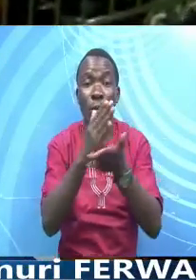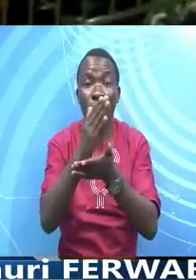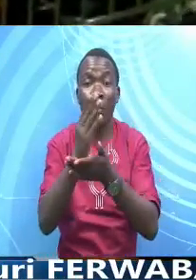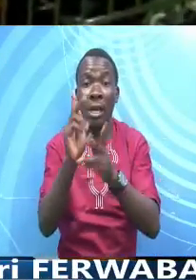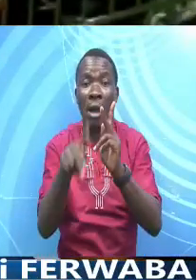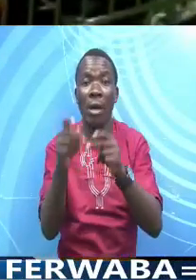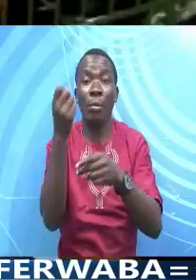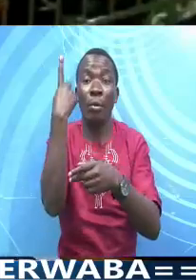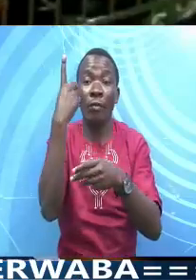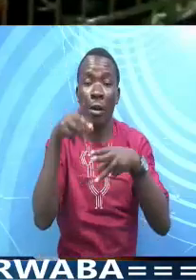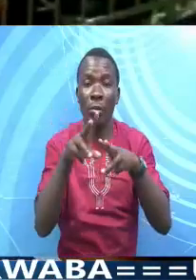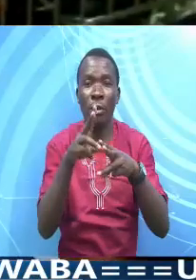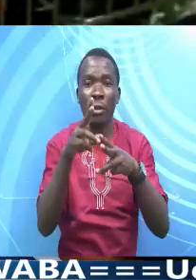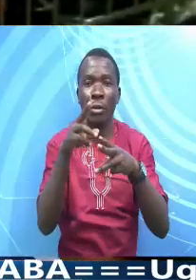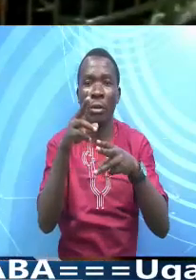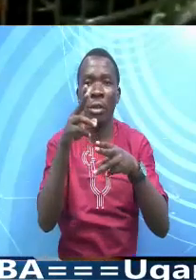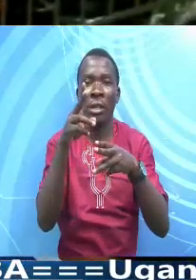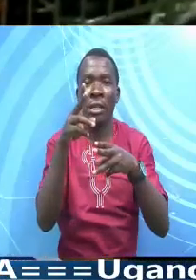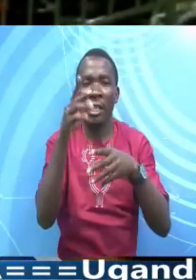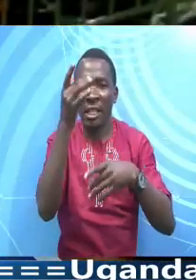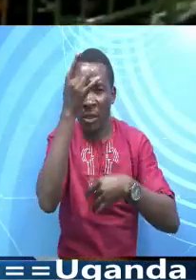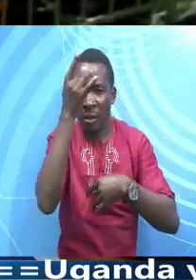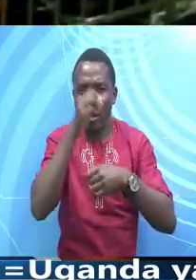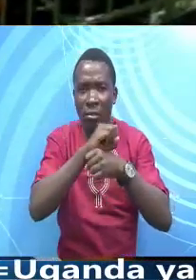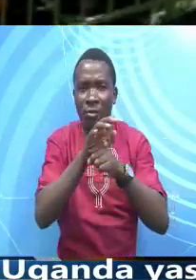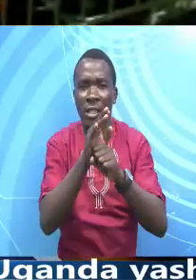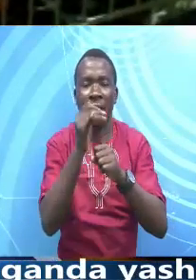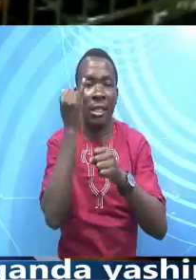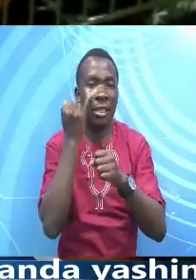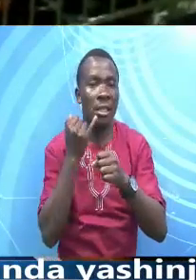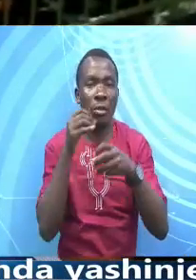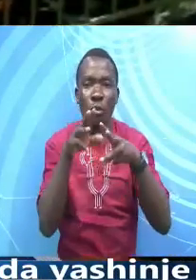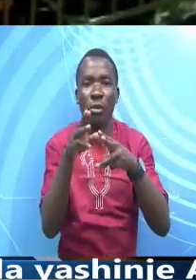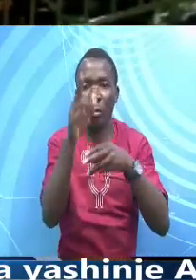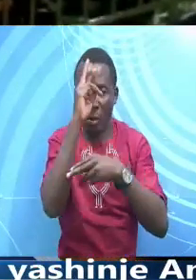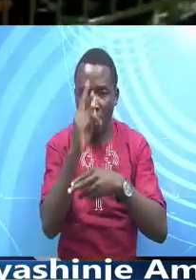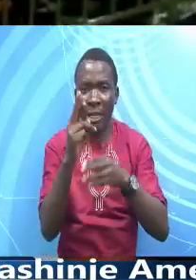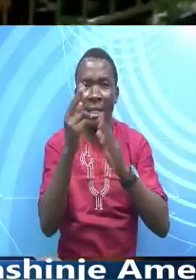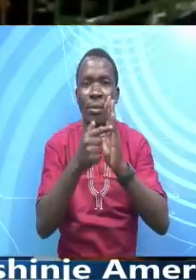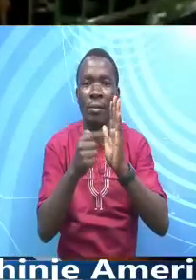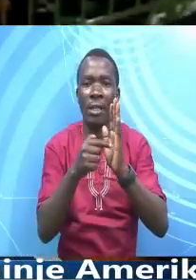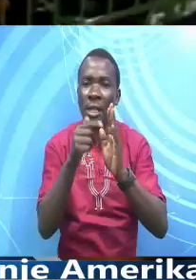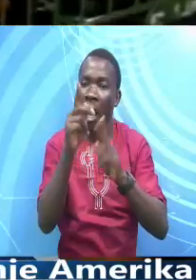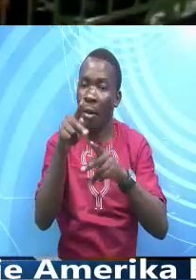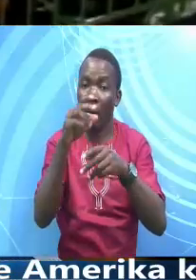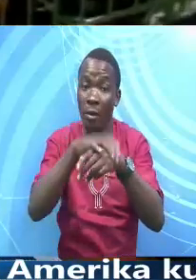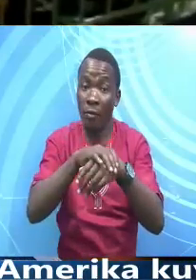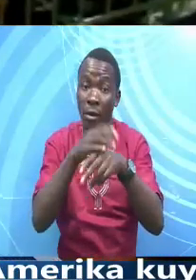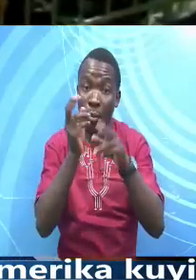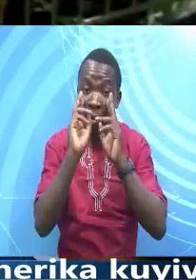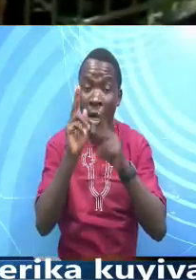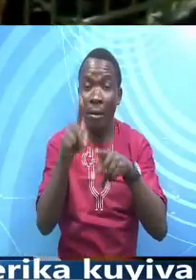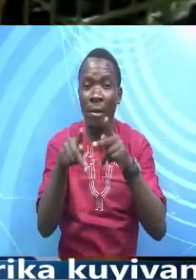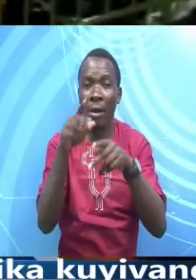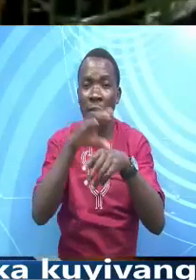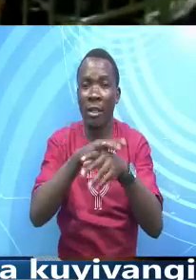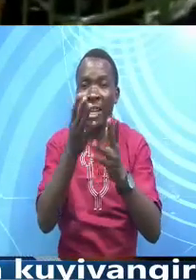uko icyorezo kiremereye ndetse n'ibyiza byo kubahiriza amabwiriza abantu nabo bafashwe ubona ko abantu bafashwe hagati ya